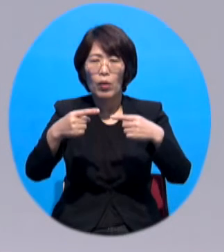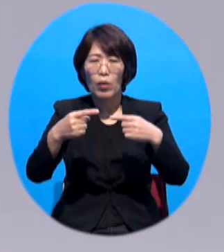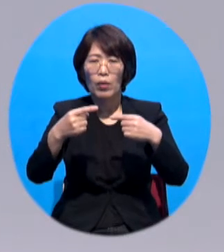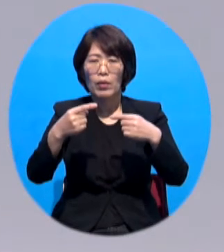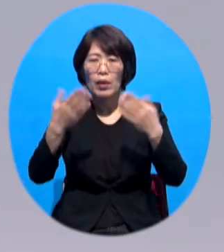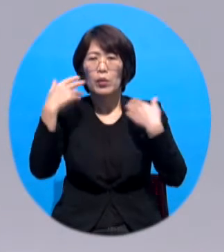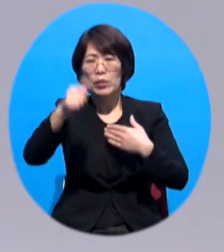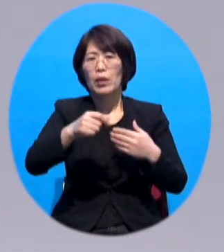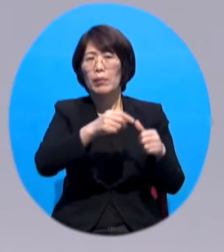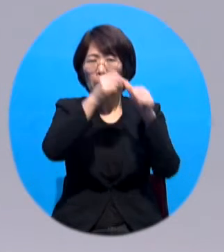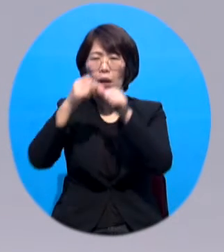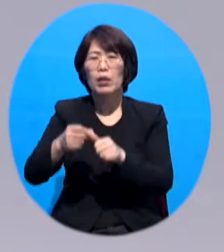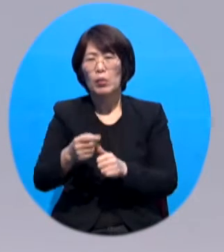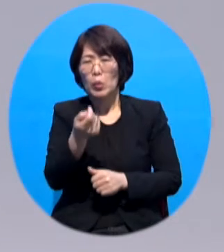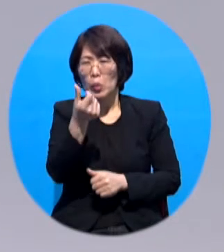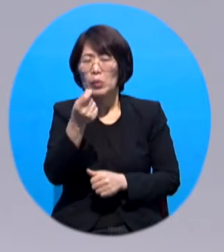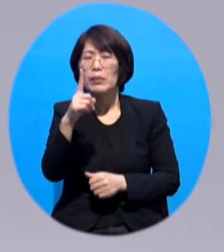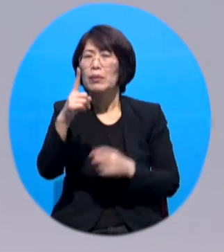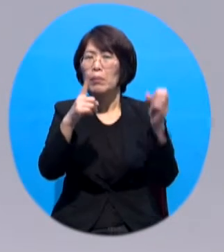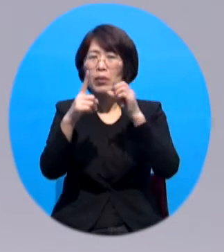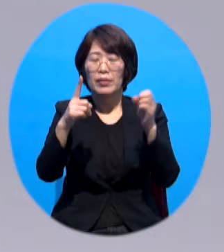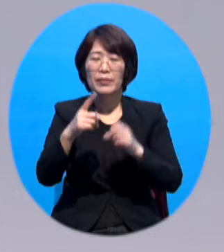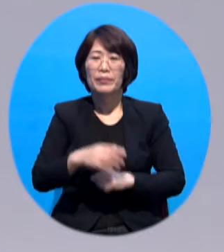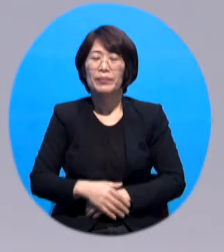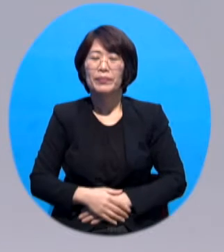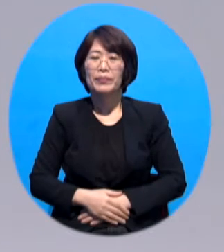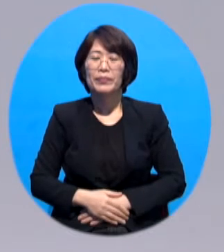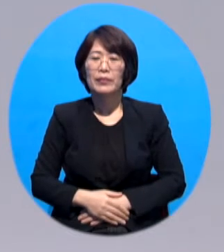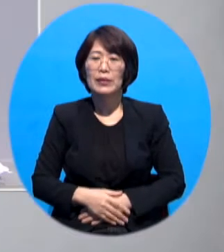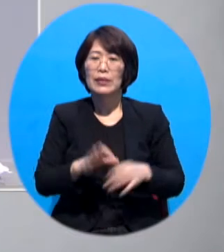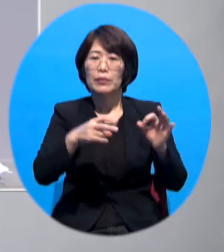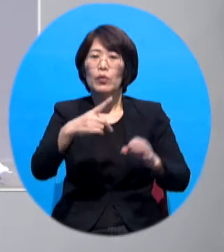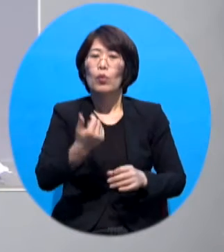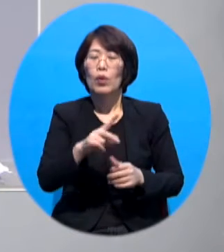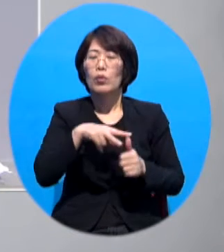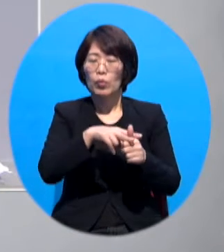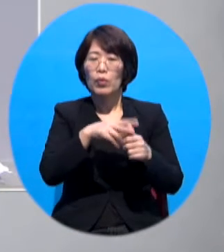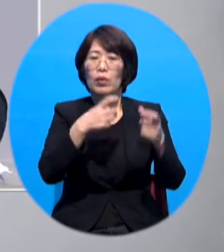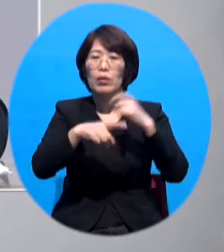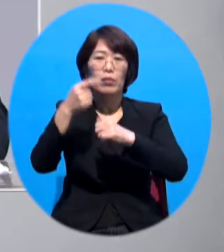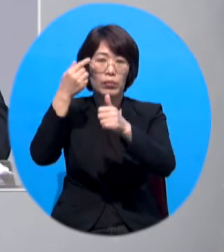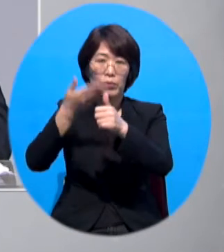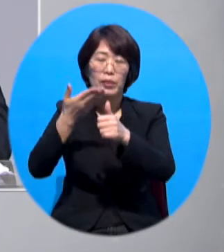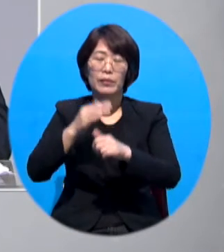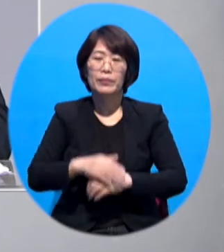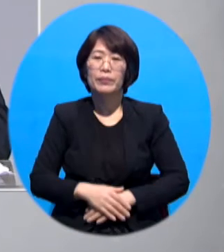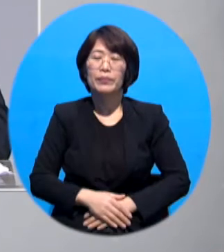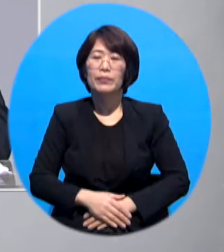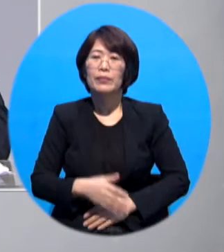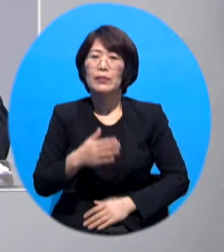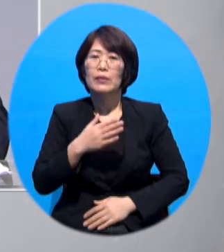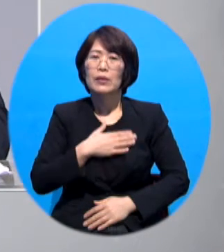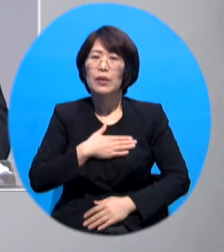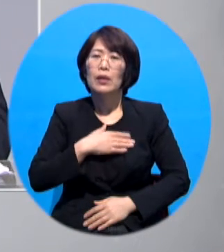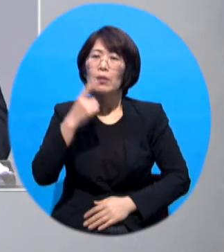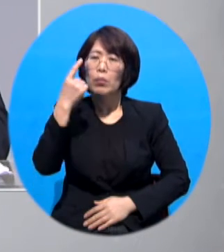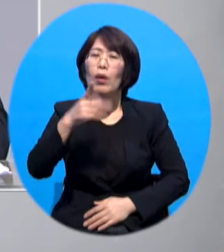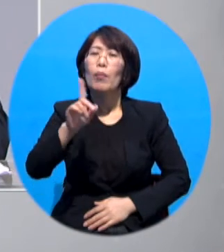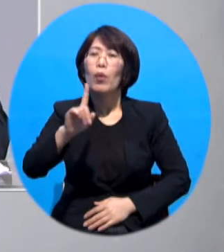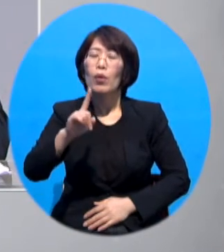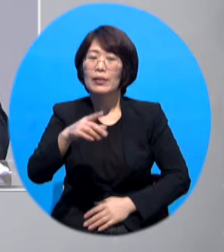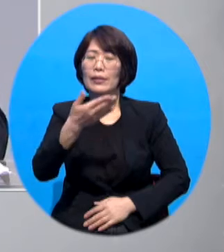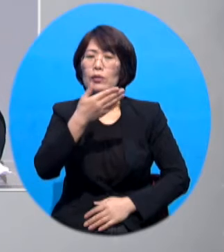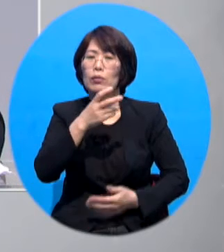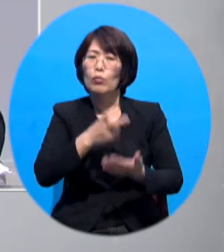않습니다 4시간 끝났습니다 김동아 두고 추가질문 30초 드리겠습니다 제 친구는 그렇게